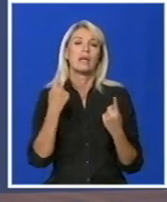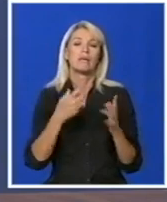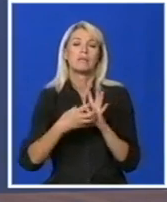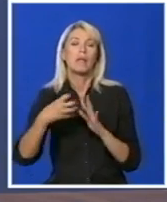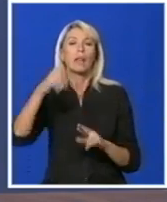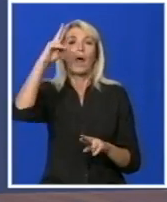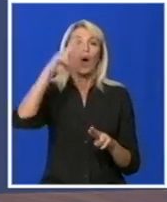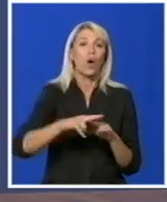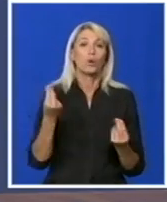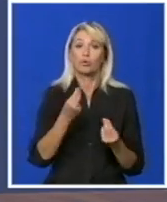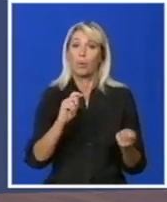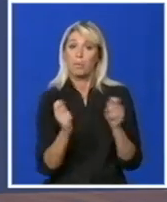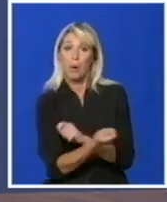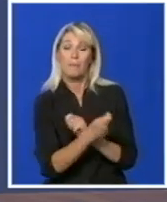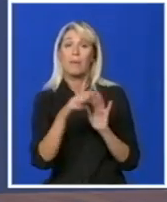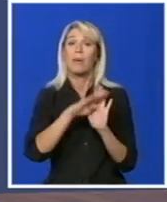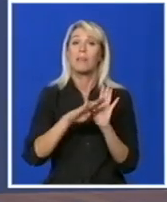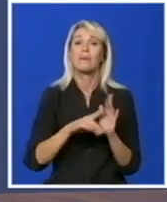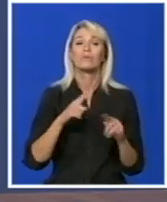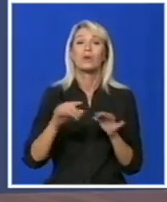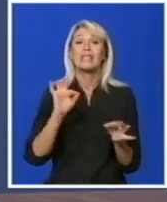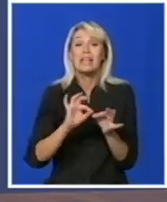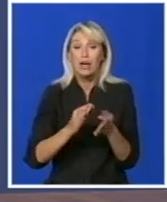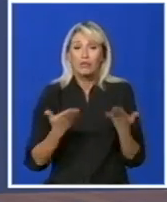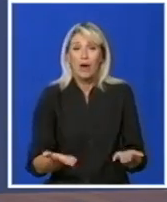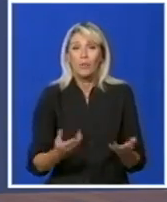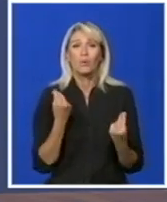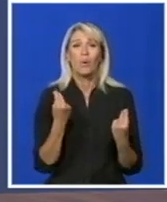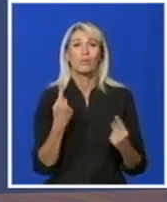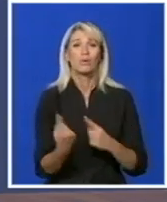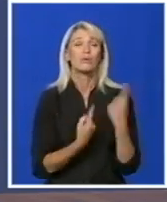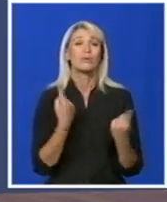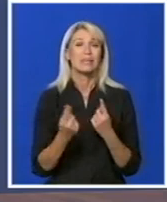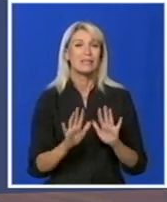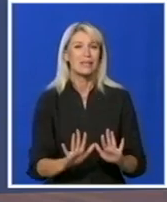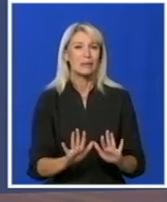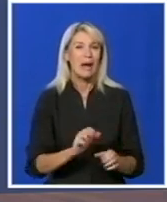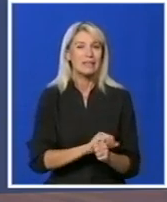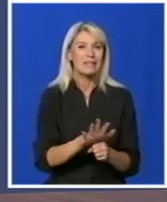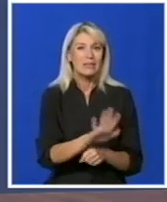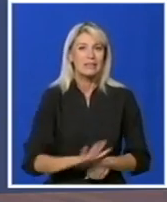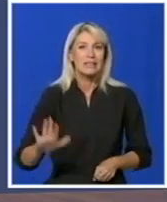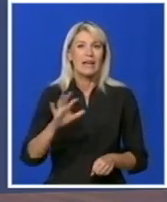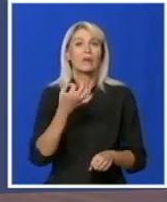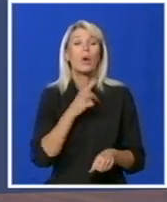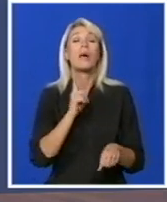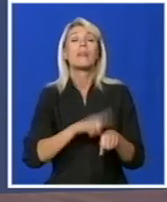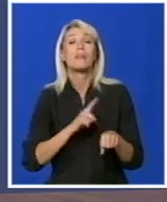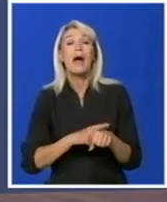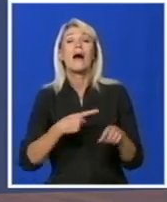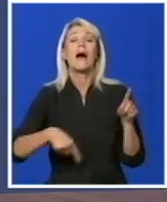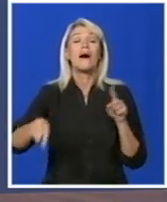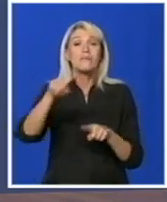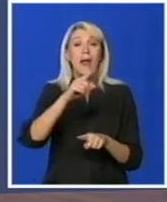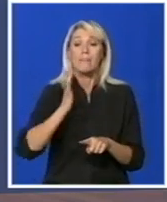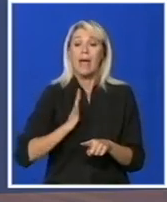uvoditi neke mere, da bi sačuvali ovaj dobar trend koji sada imamo i da bi na vreme mogli naši građani da se,